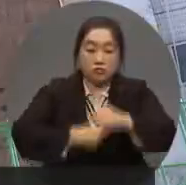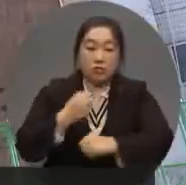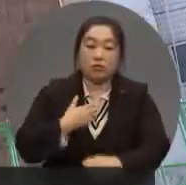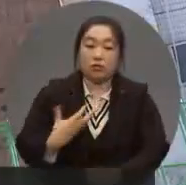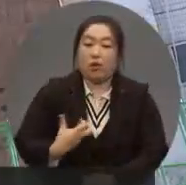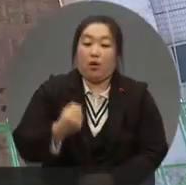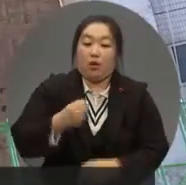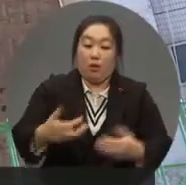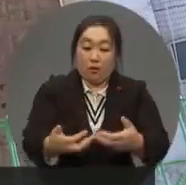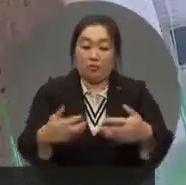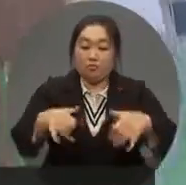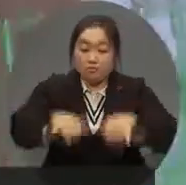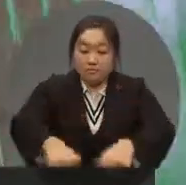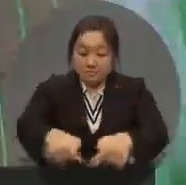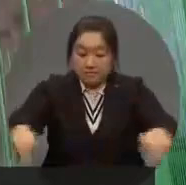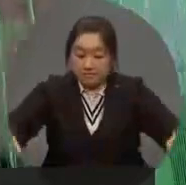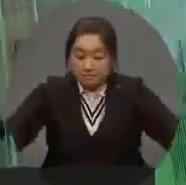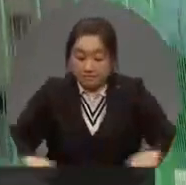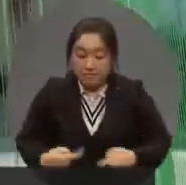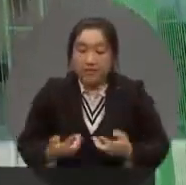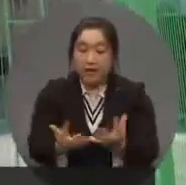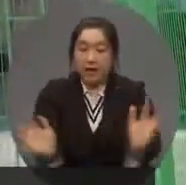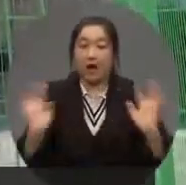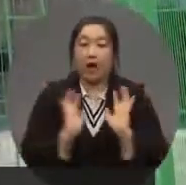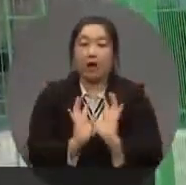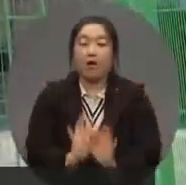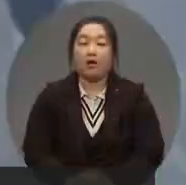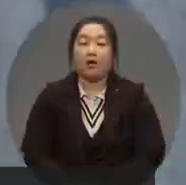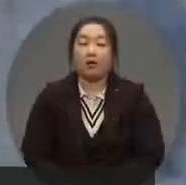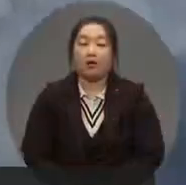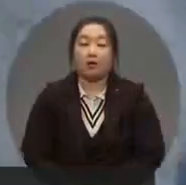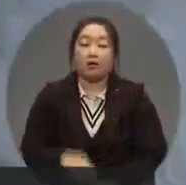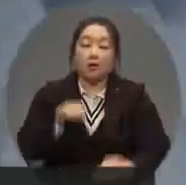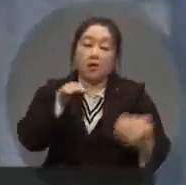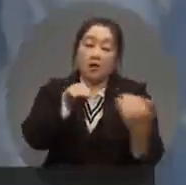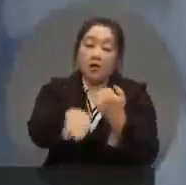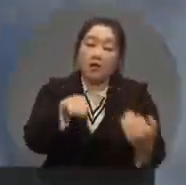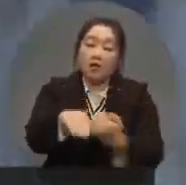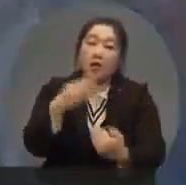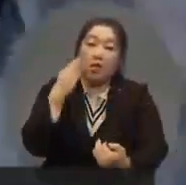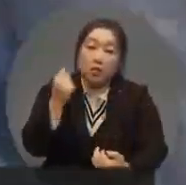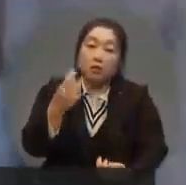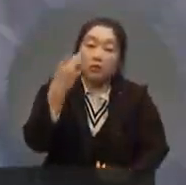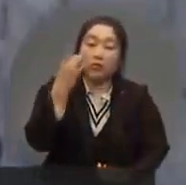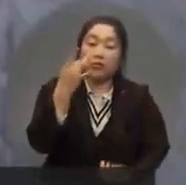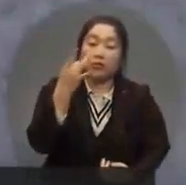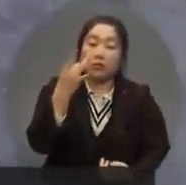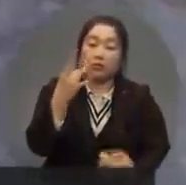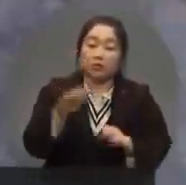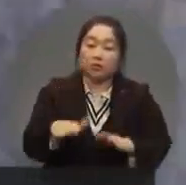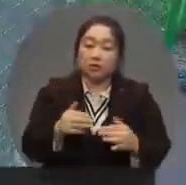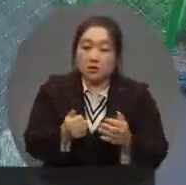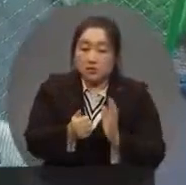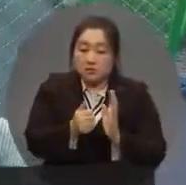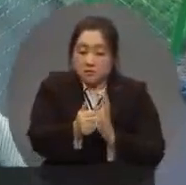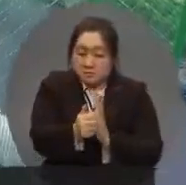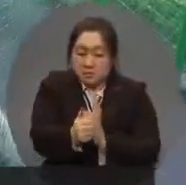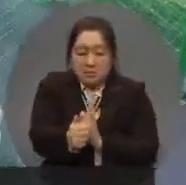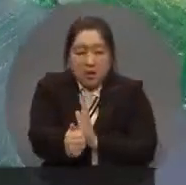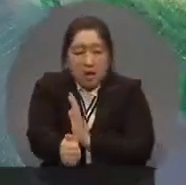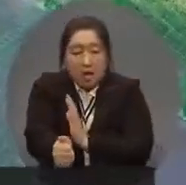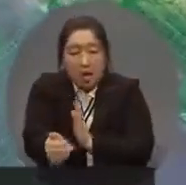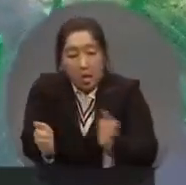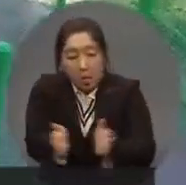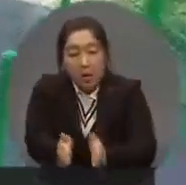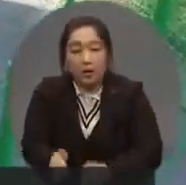땅 경계에 맞춰 울타리를 설치한 겁니다. 차량이 쉽게 드나들던 공간은 이제 사람 한 명이 겨우 지나다닐